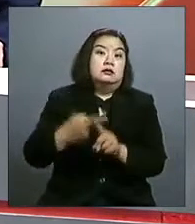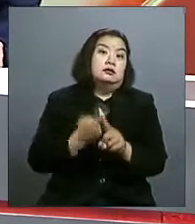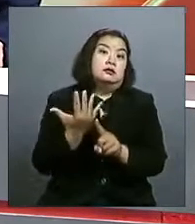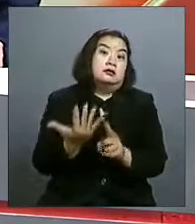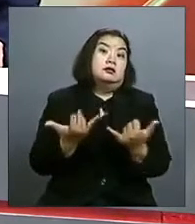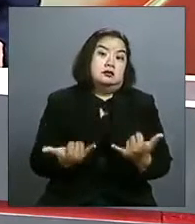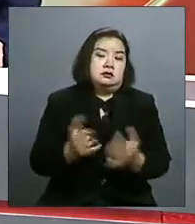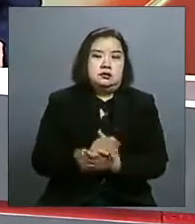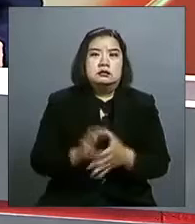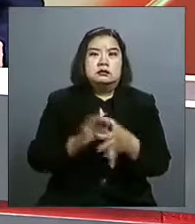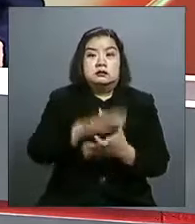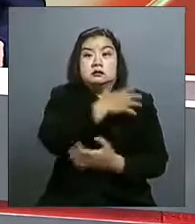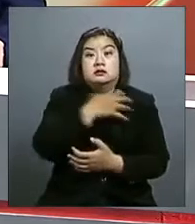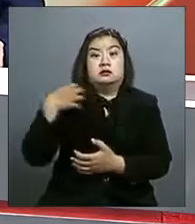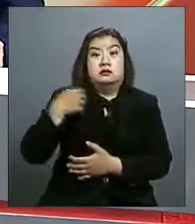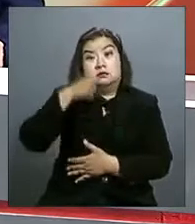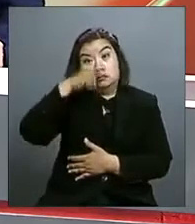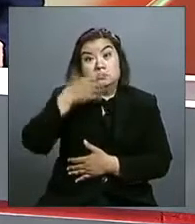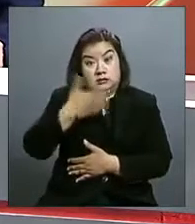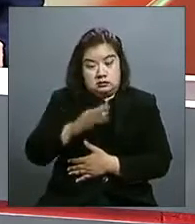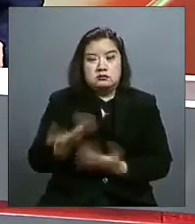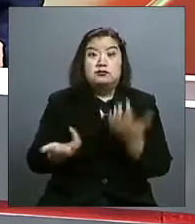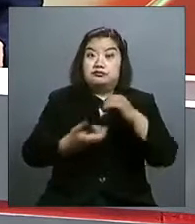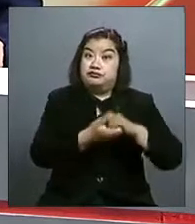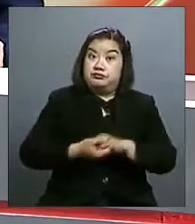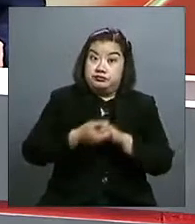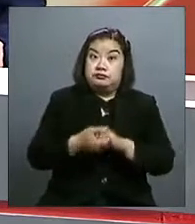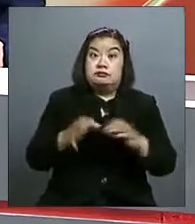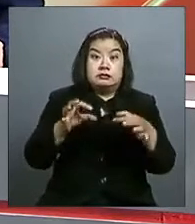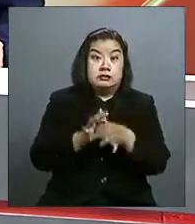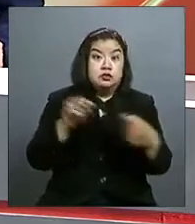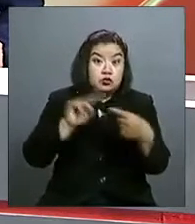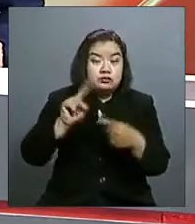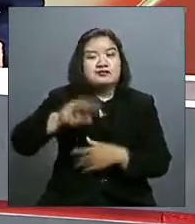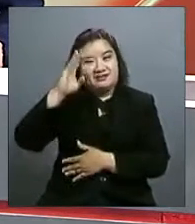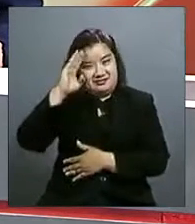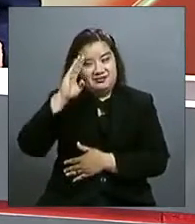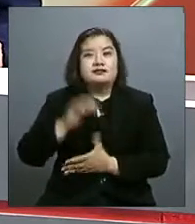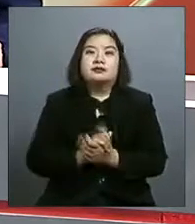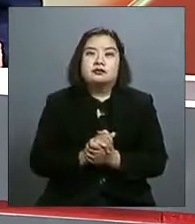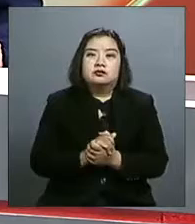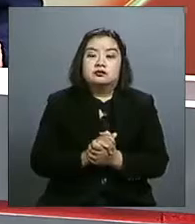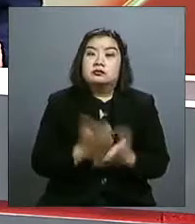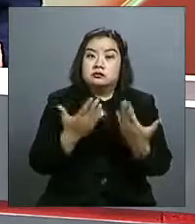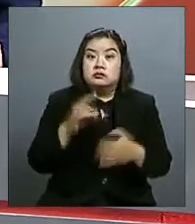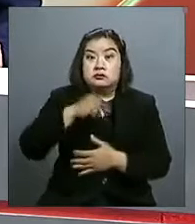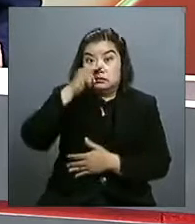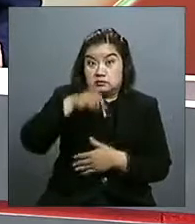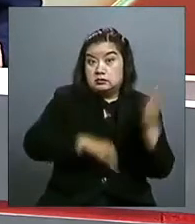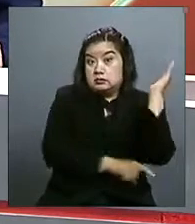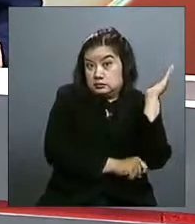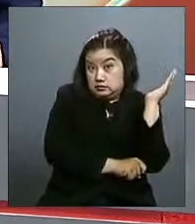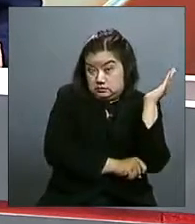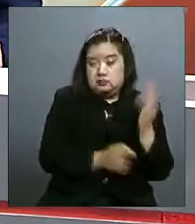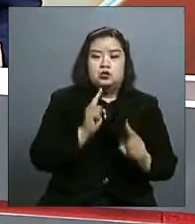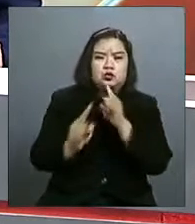สัมพันธ์ทางด้านการทูตแล้วก็ยังเป็นโอกาสในการกระชับความสัมพันธ์ทางการทหารด้วยค่ะ ค่ะโดยกรอบการหารือของ2ฝ่ายเมื่อวานนี้นั้นนะคะก็คือการ